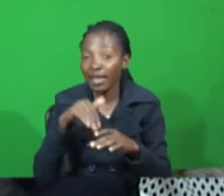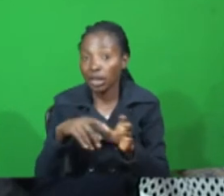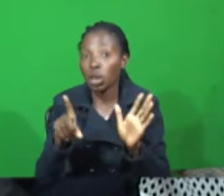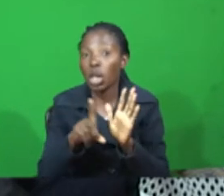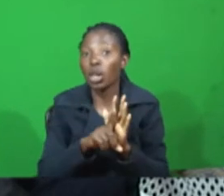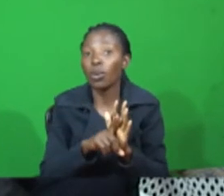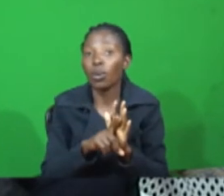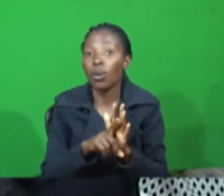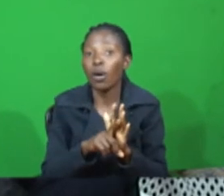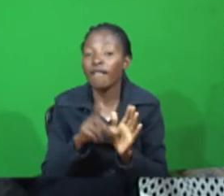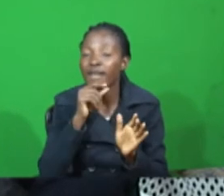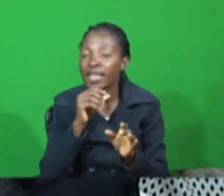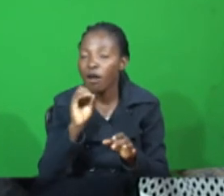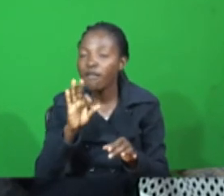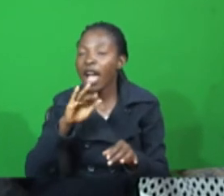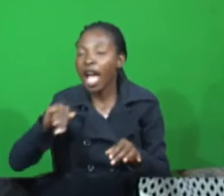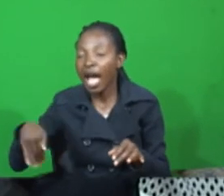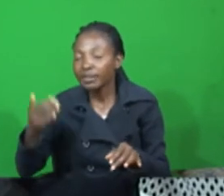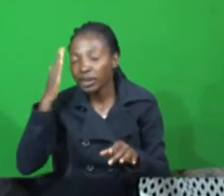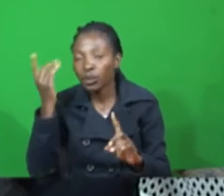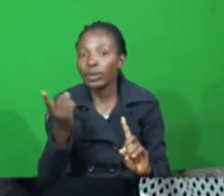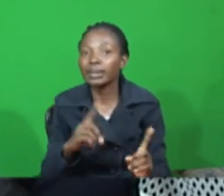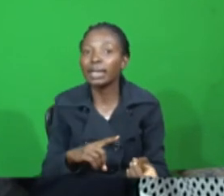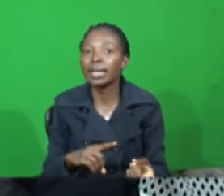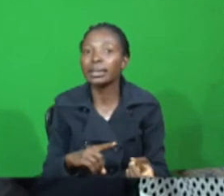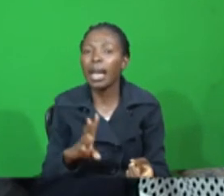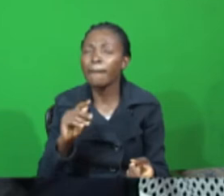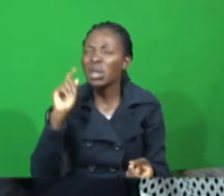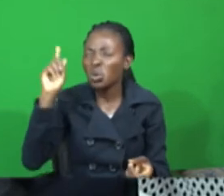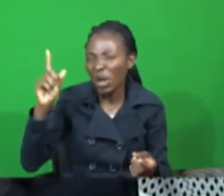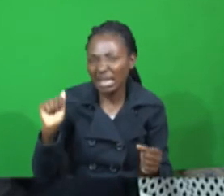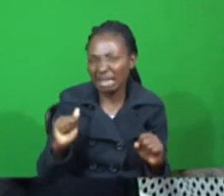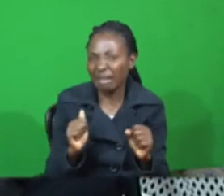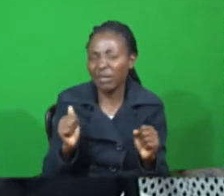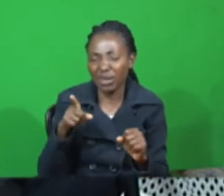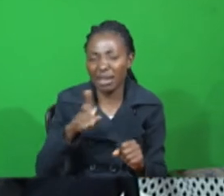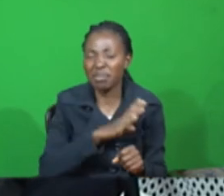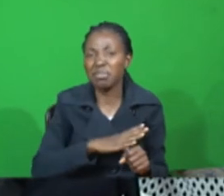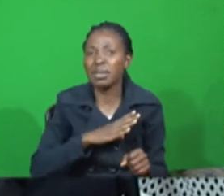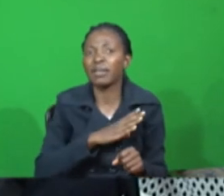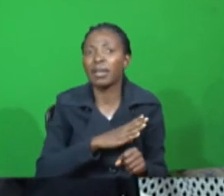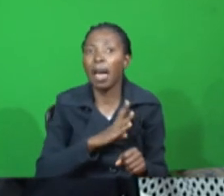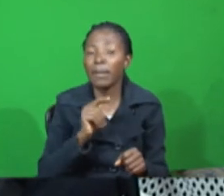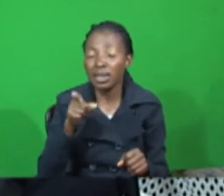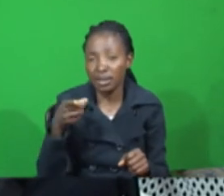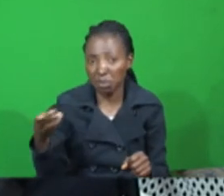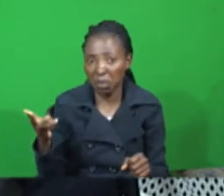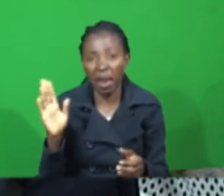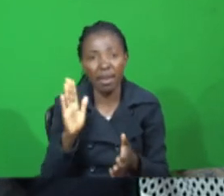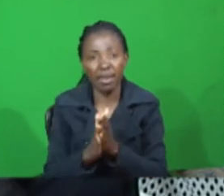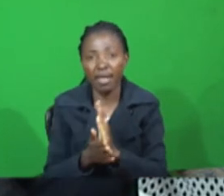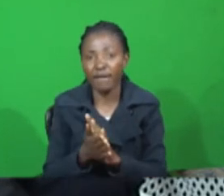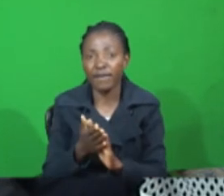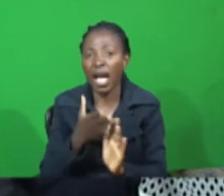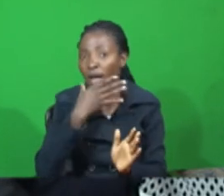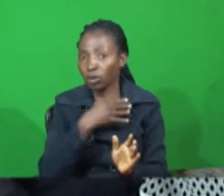Tezara. Baba wa murume wake akafa. Pati tsika idzo dzakarambwa kapata iverenga muchidzidzo. Vanga vasiri vaIsraeri ka. Vanga